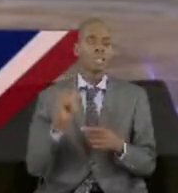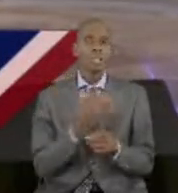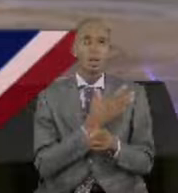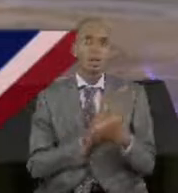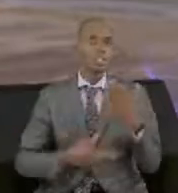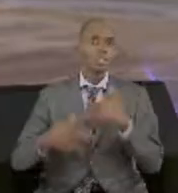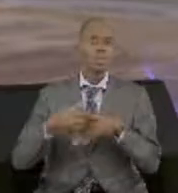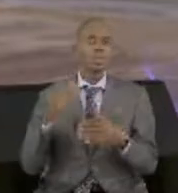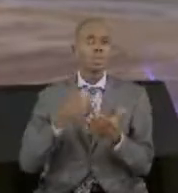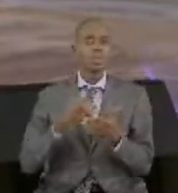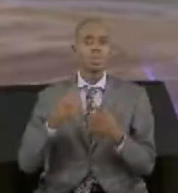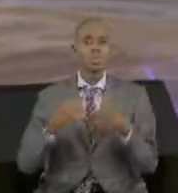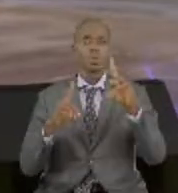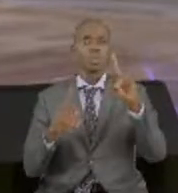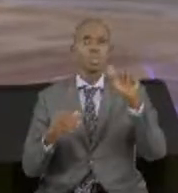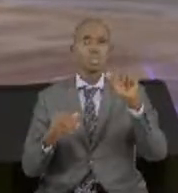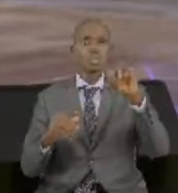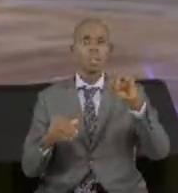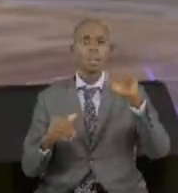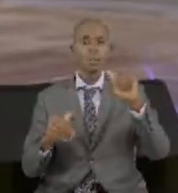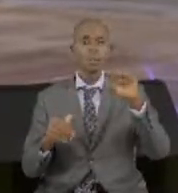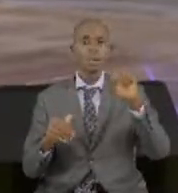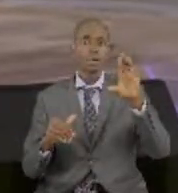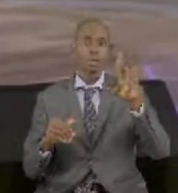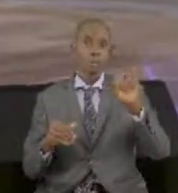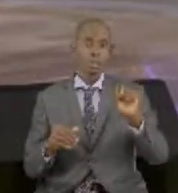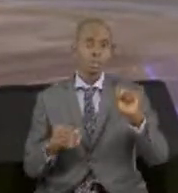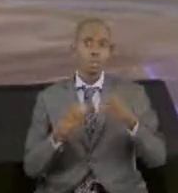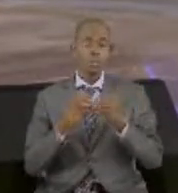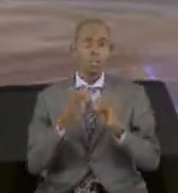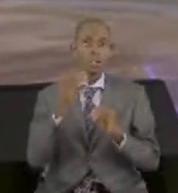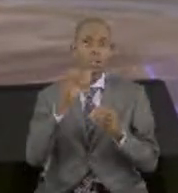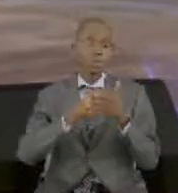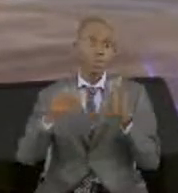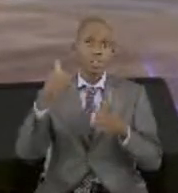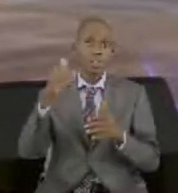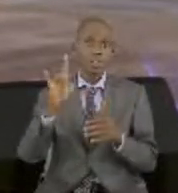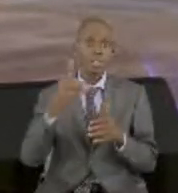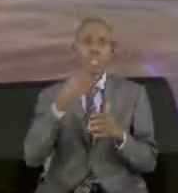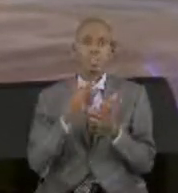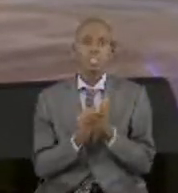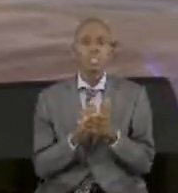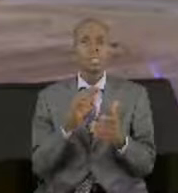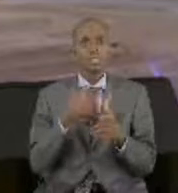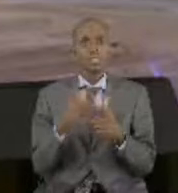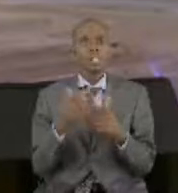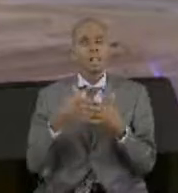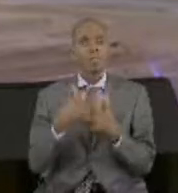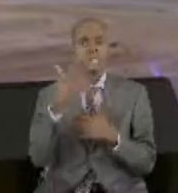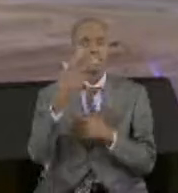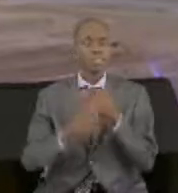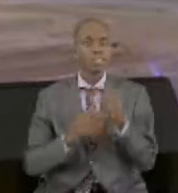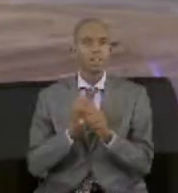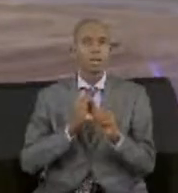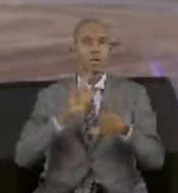à Damas. Verset 18 nous précise, 3 ans plus tard, je montai à